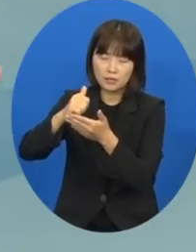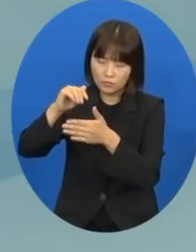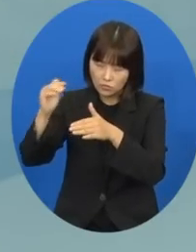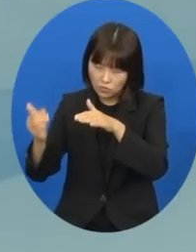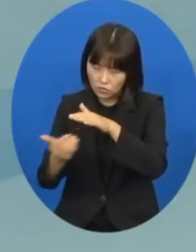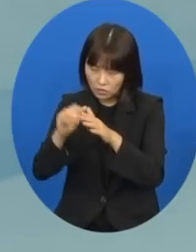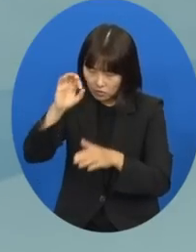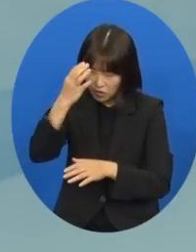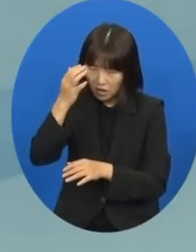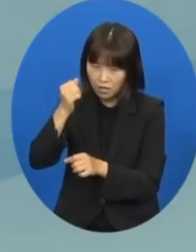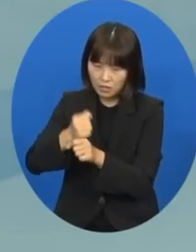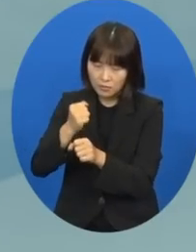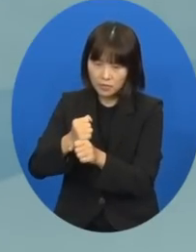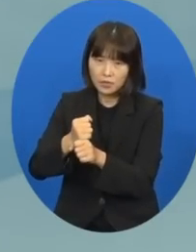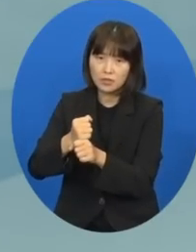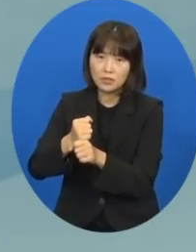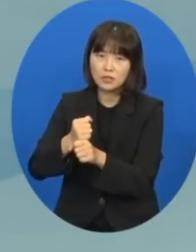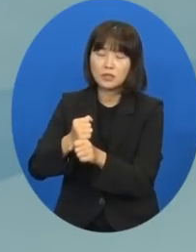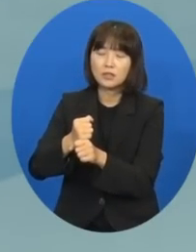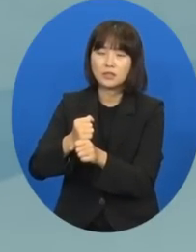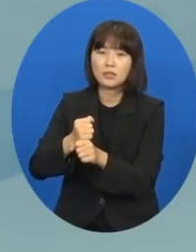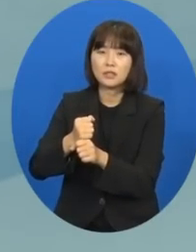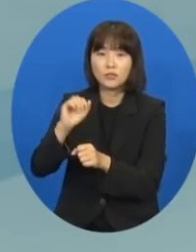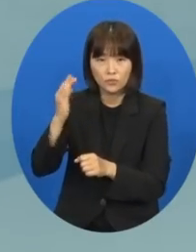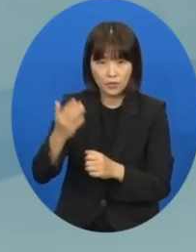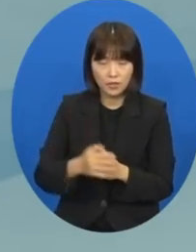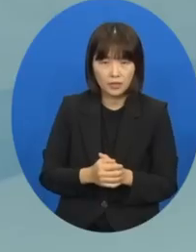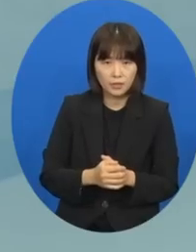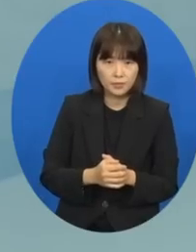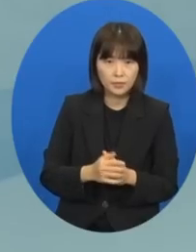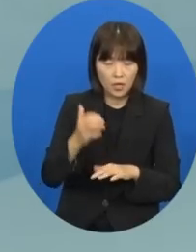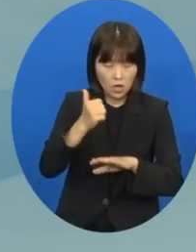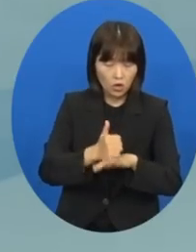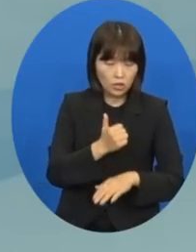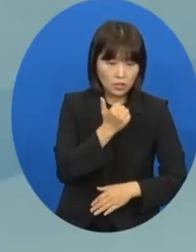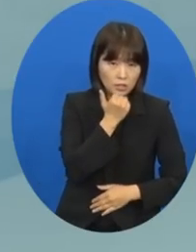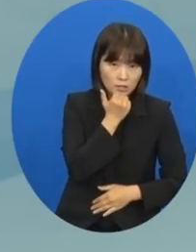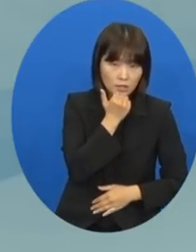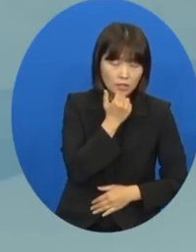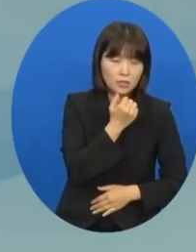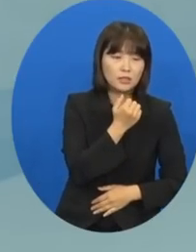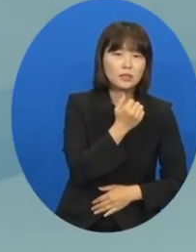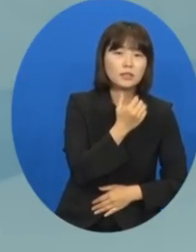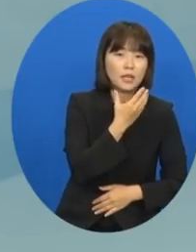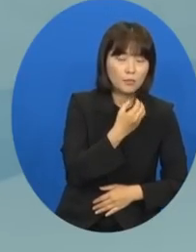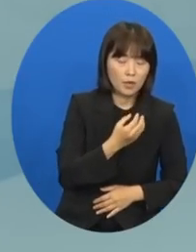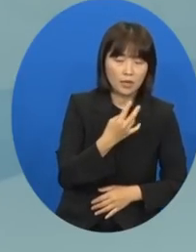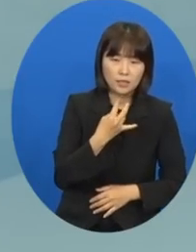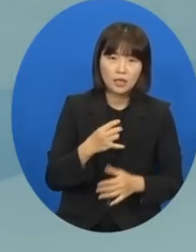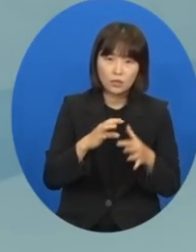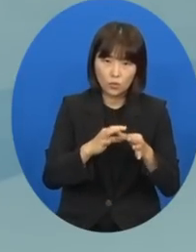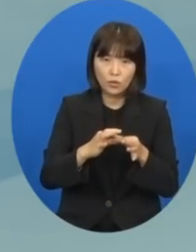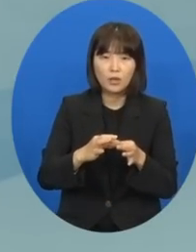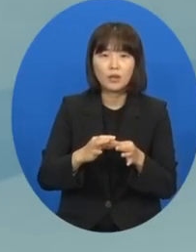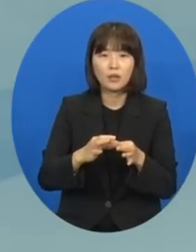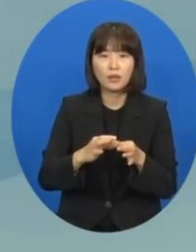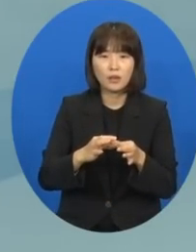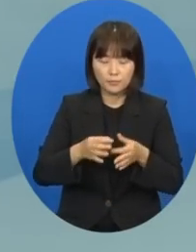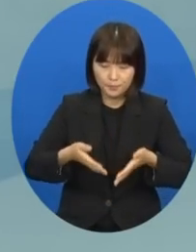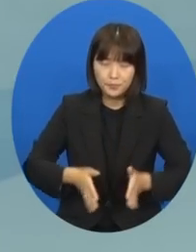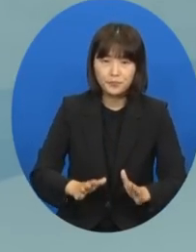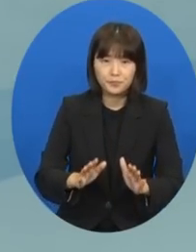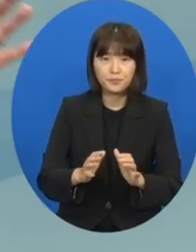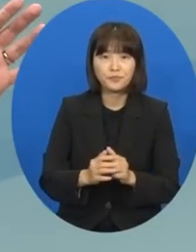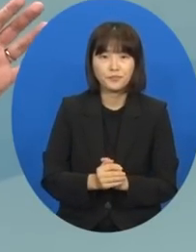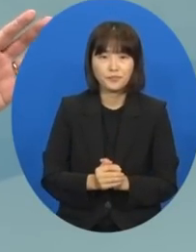시간이 됩니다. 자, 결국 이 이삭이요, 누구를 통해서 옵니까? 이 아브라함과 사라예요. 이 아브라함과 사라가 걸작품이